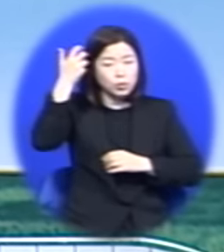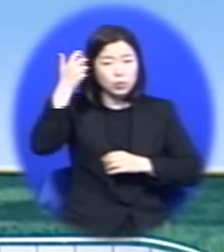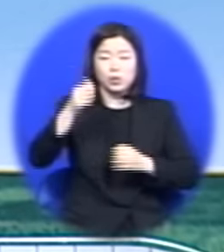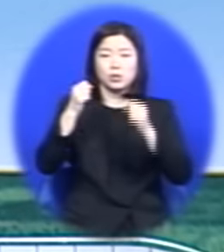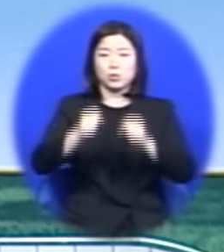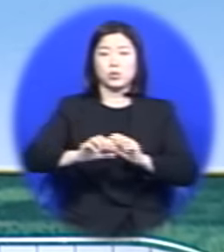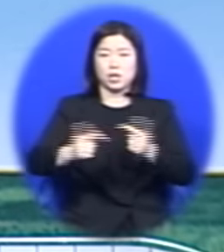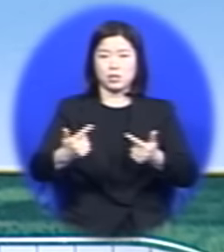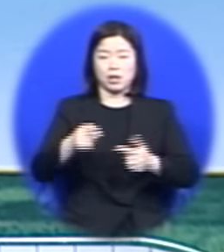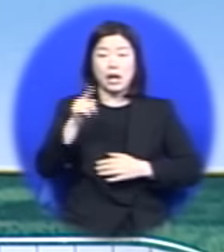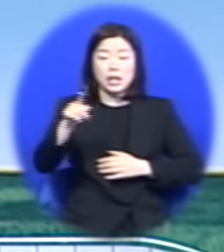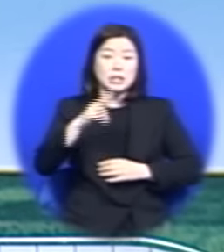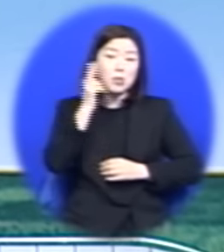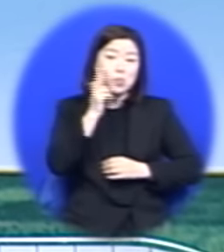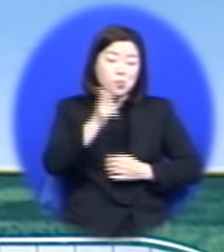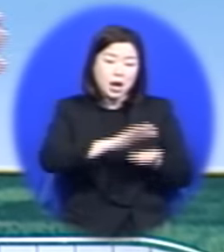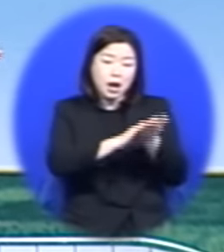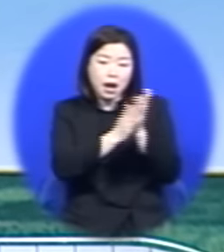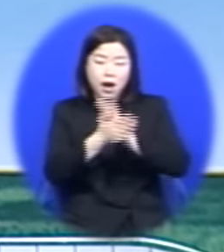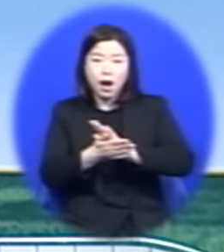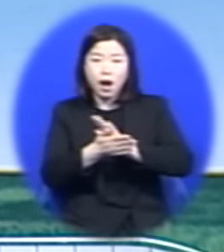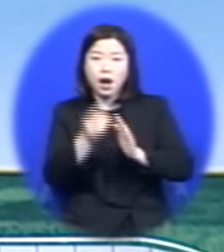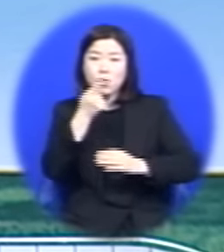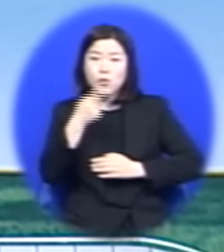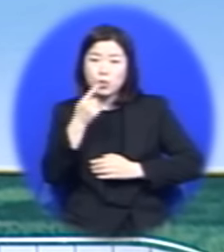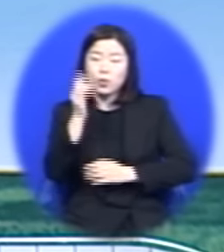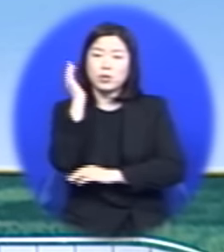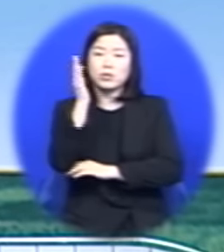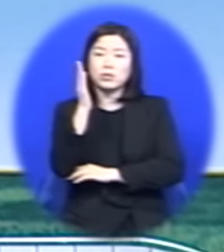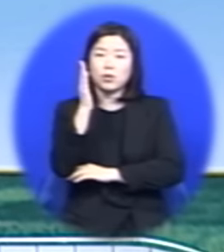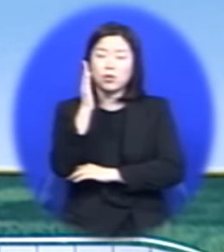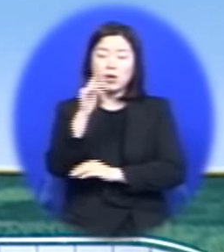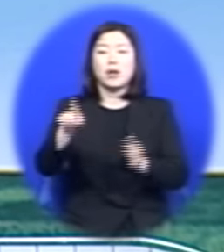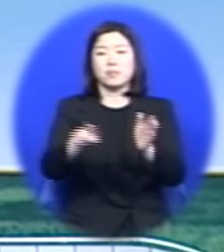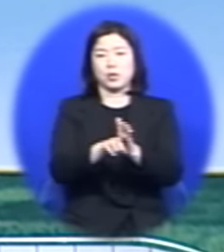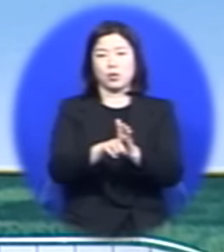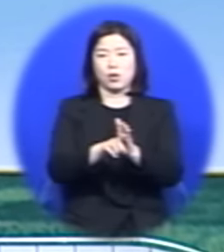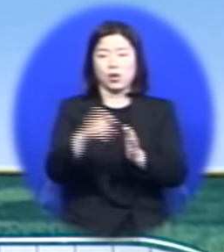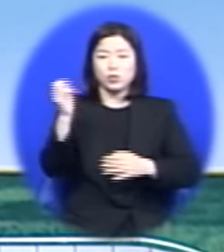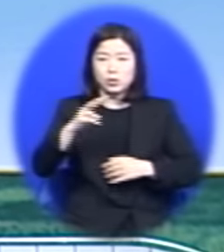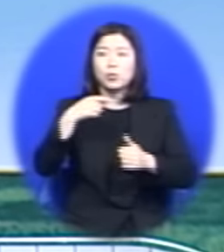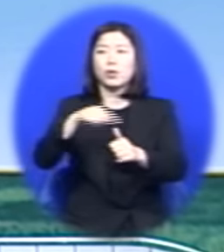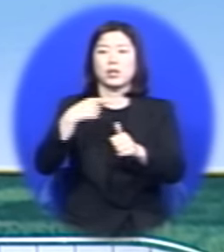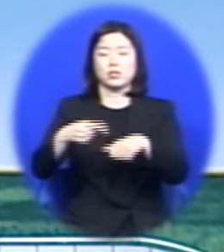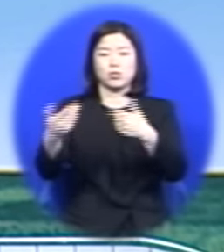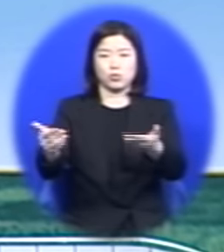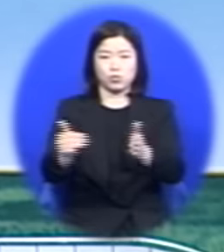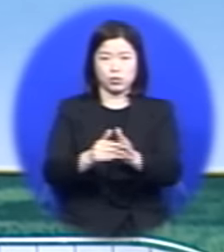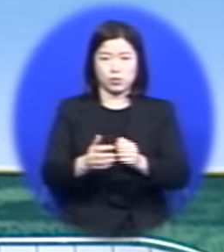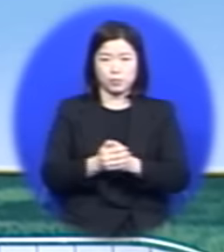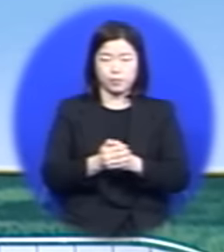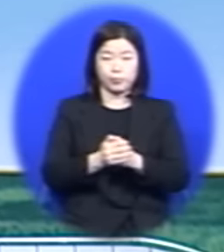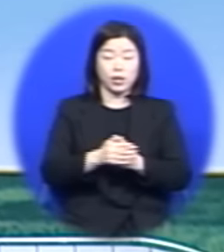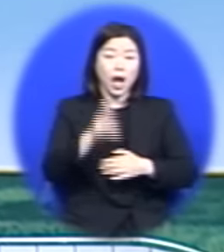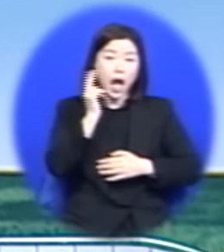믿었습니다. 그리고 진화론을 가르쳤어요. 여러분, 진화론은 과학